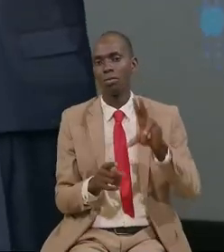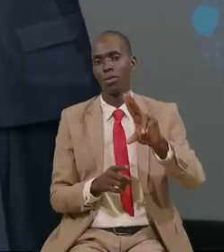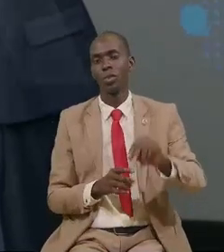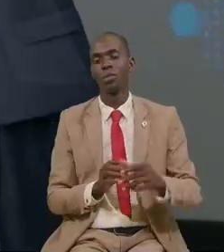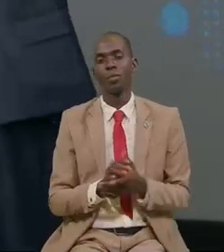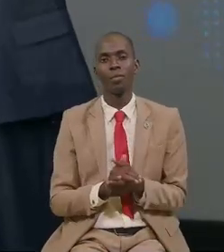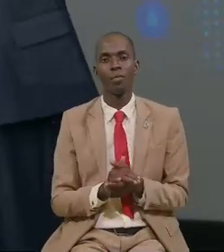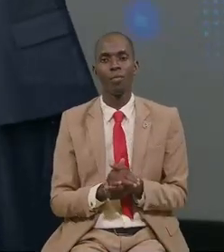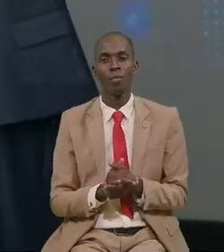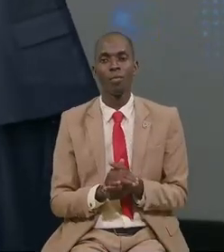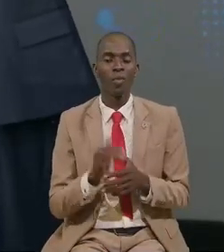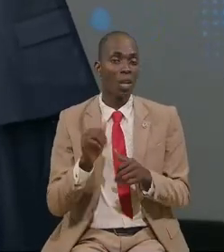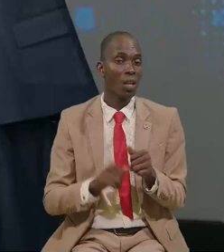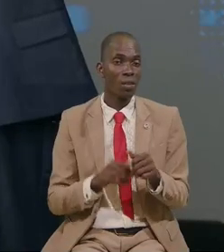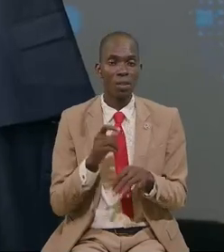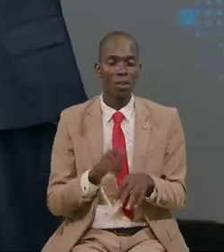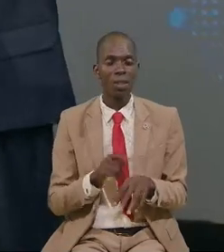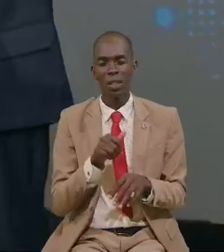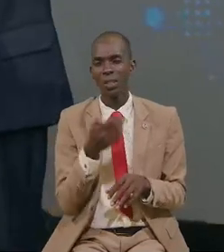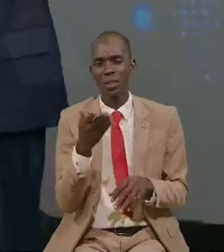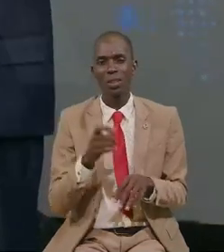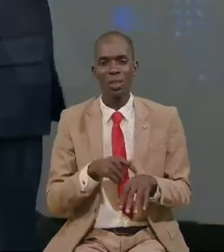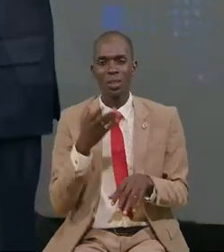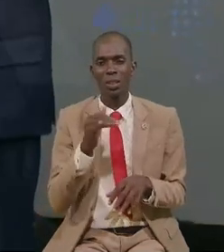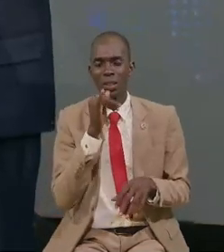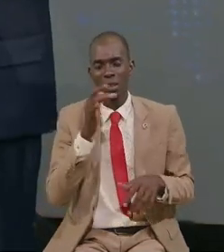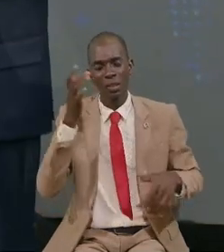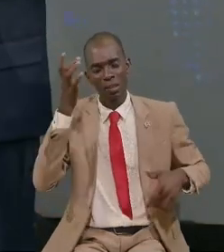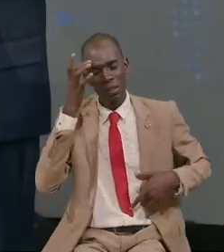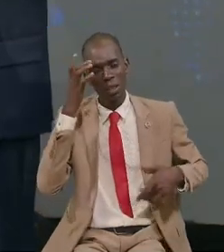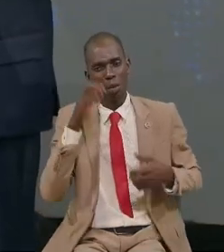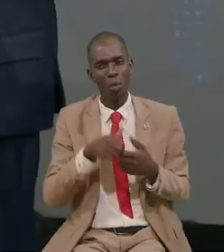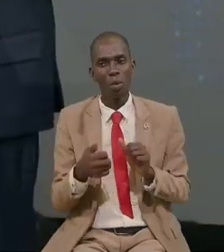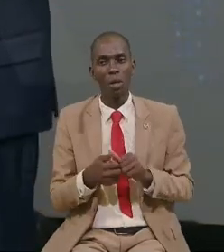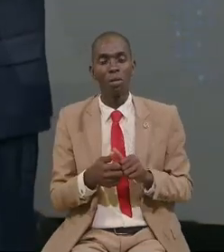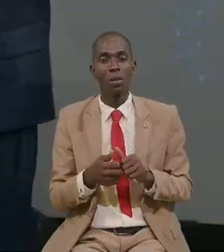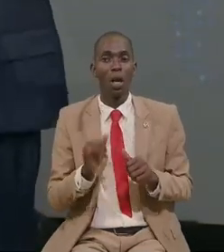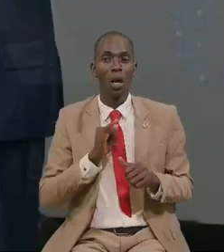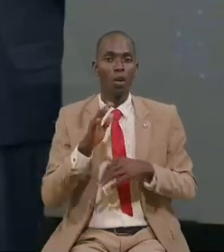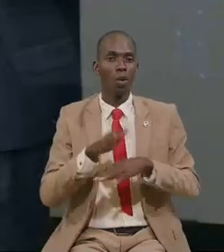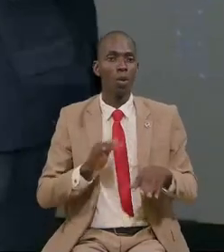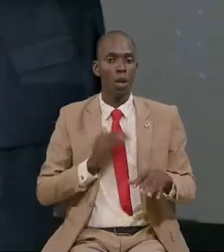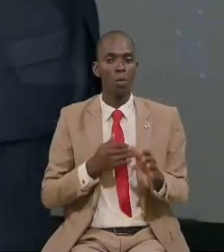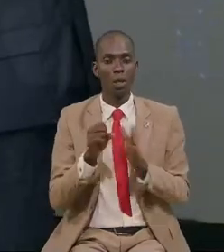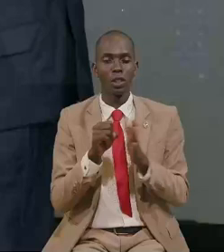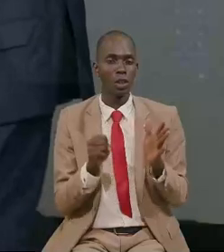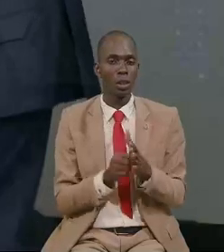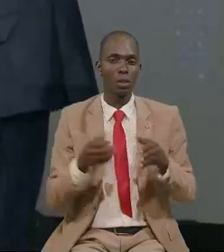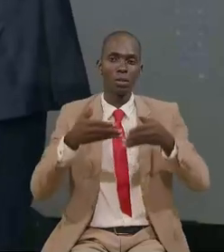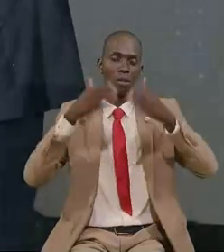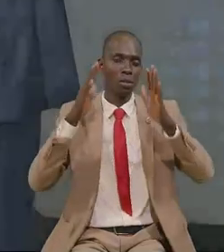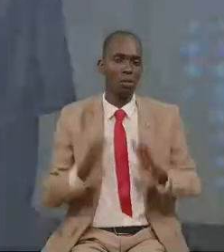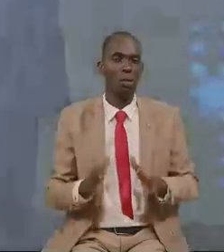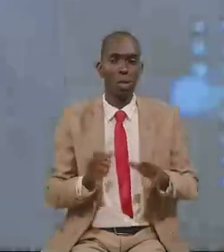Chaque fois que la maladie vient, j'appelle notre pasteur d'État. Chaque fois qu'il y a